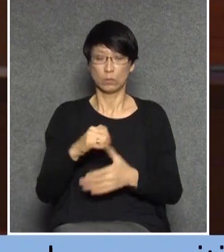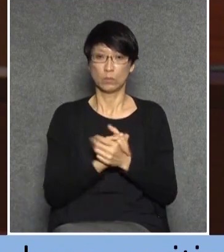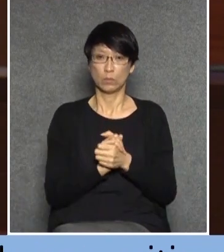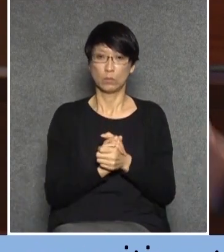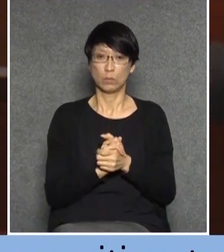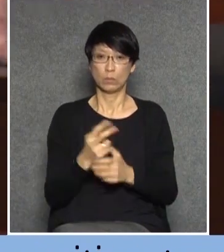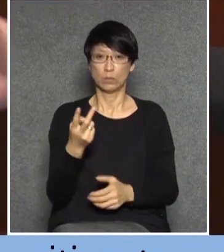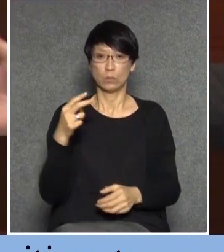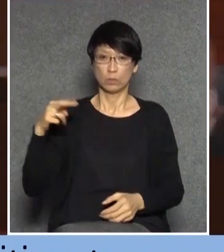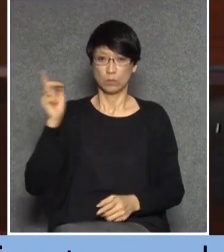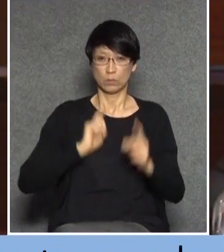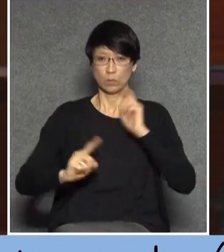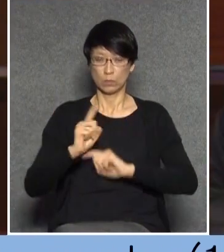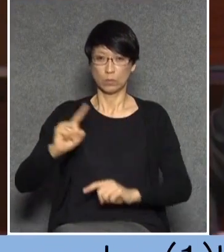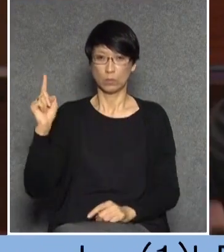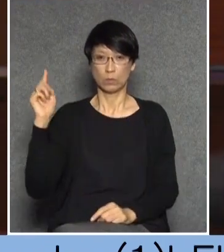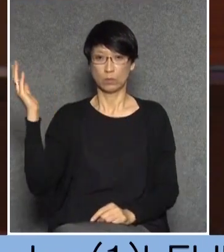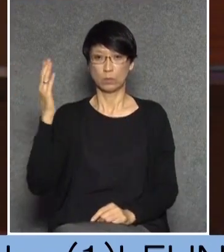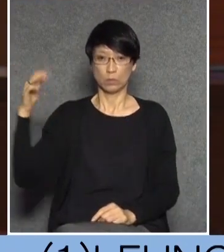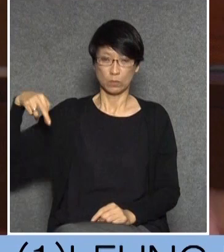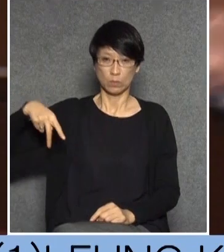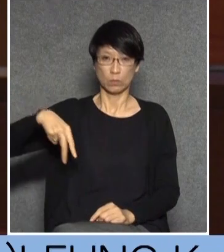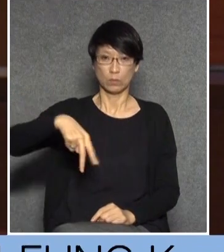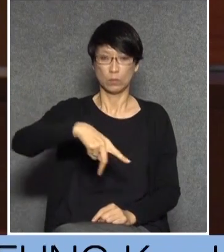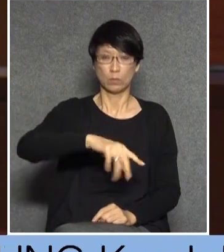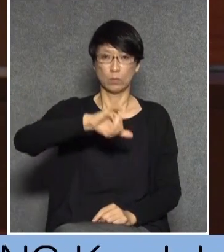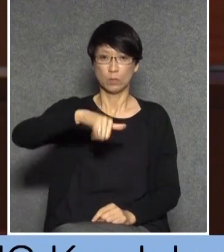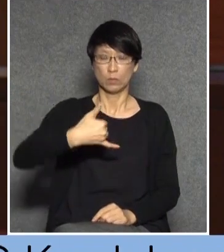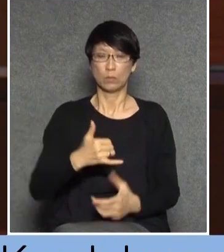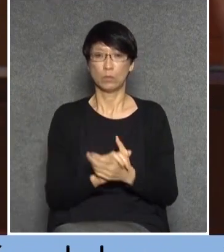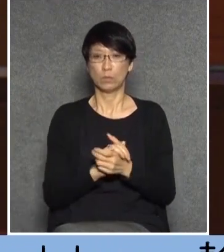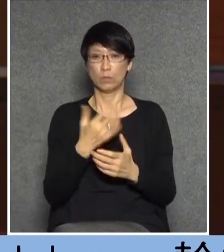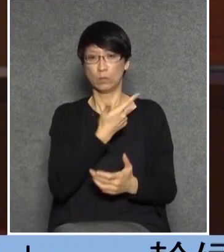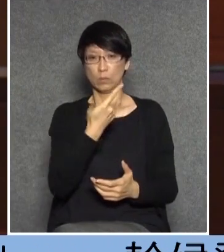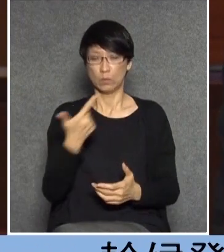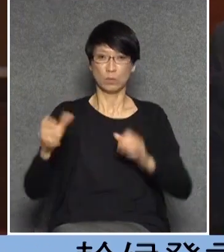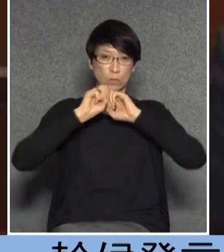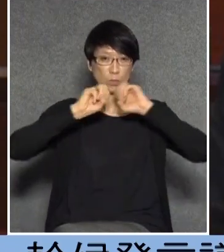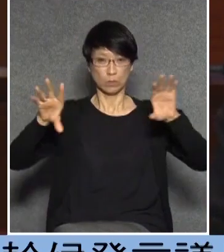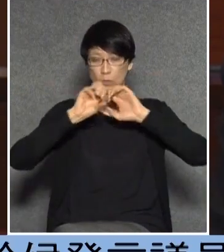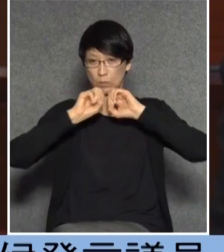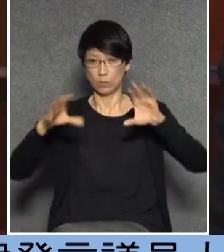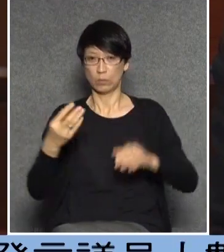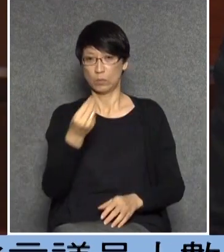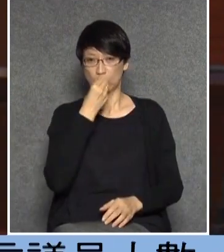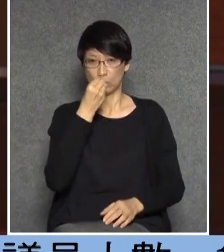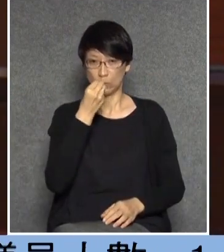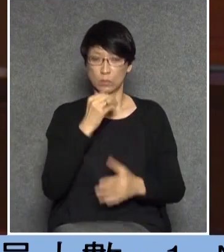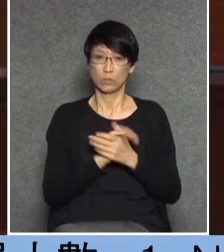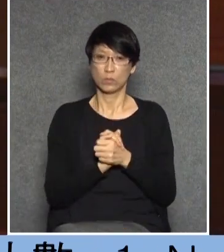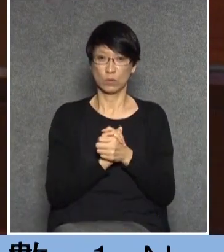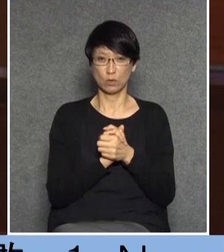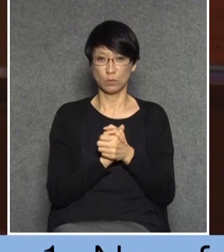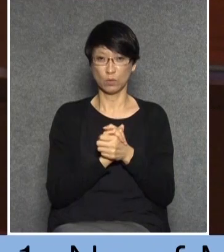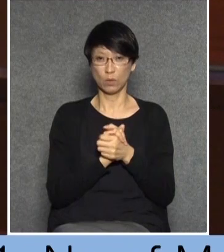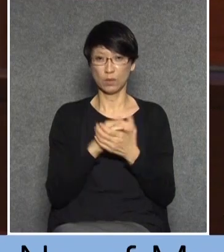行之後一大堆那些強國人拖劫、啊、拖男帶女、啊、大聲喧嘩、啊、吃嘢、啊、是吧？